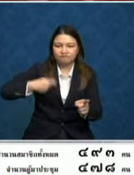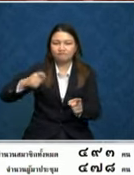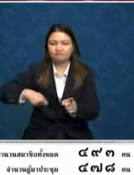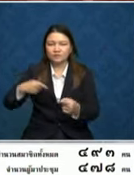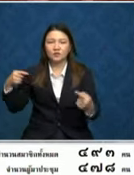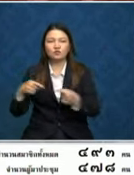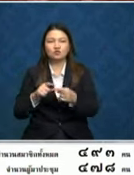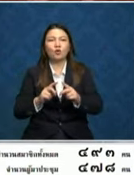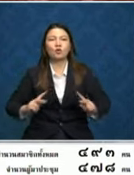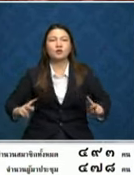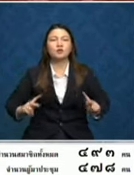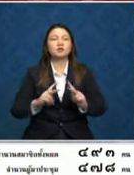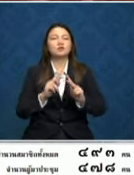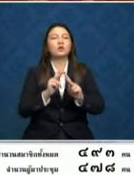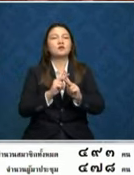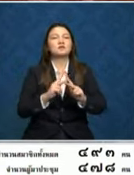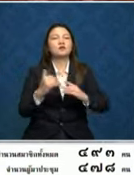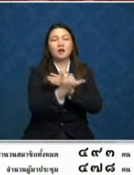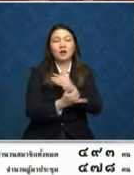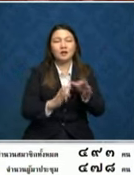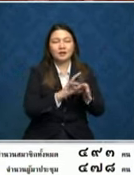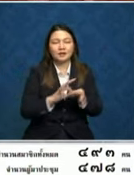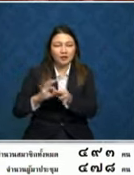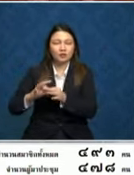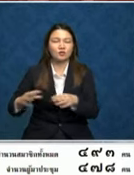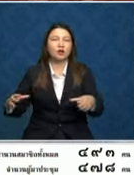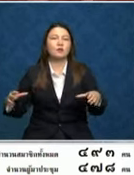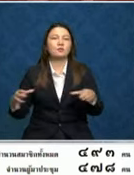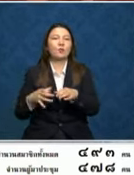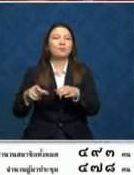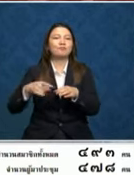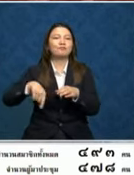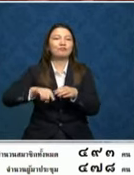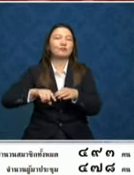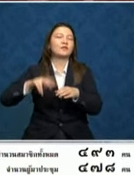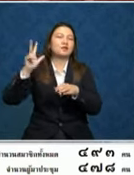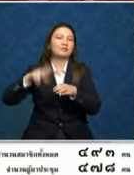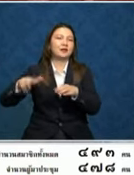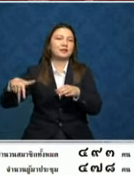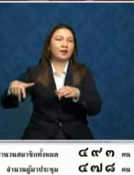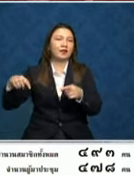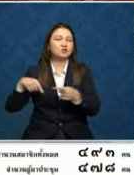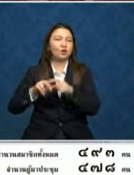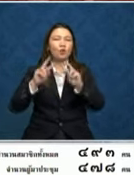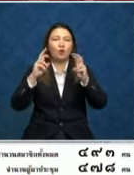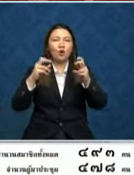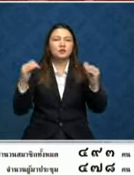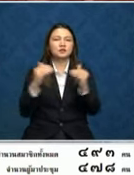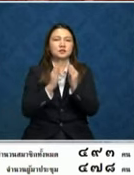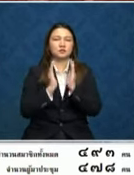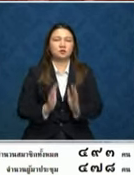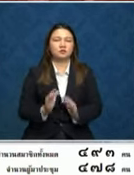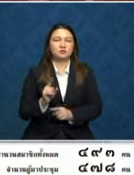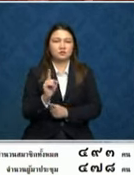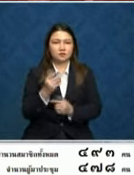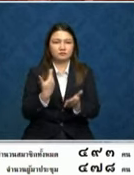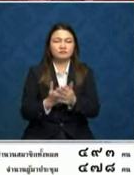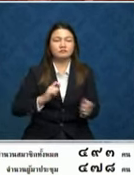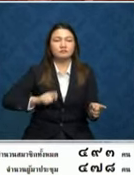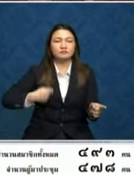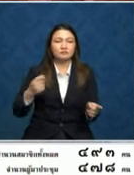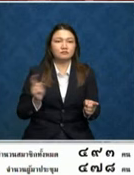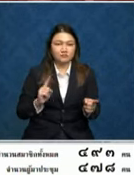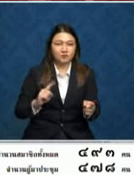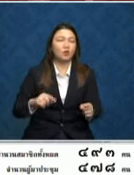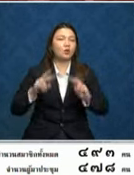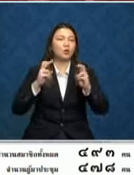าลเพื่อไทยในการฟื้นคืนบทบาทของไทยในเวทีโลกในด้านสิทธิมนุษยชนนะคะไม่ว่าจะเป็นค่าใช้จ่ายในการดำเนินงานด้านสิ